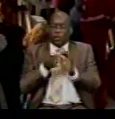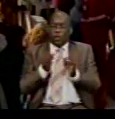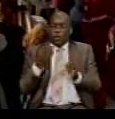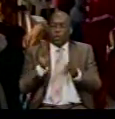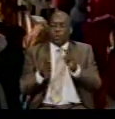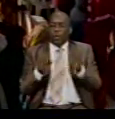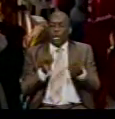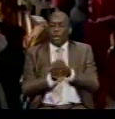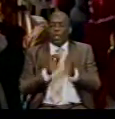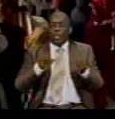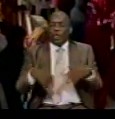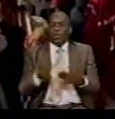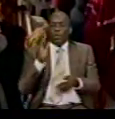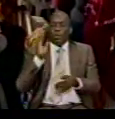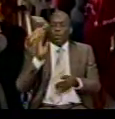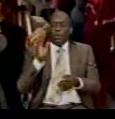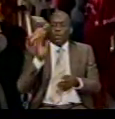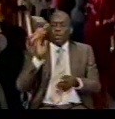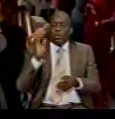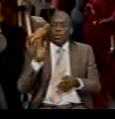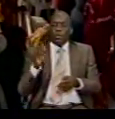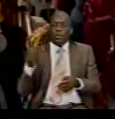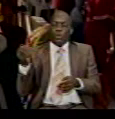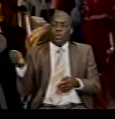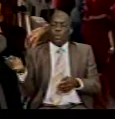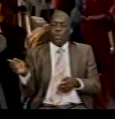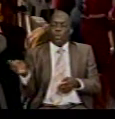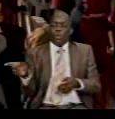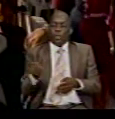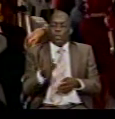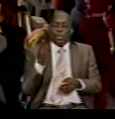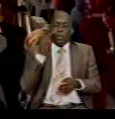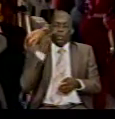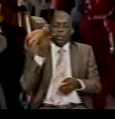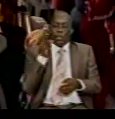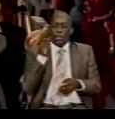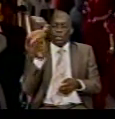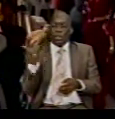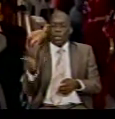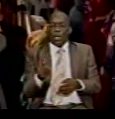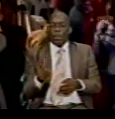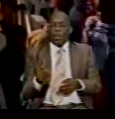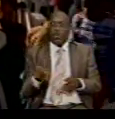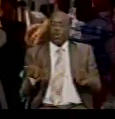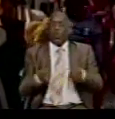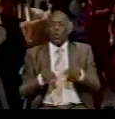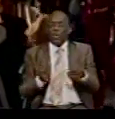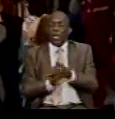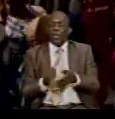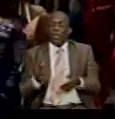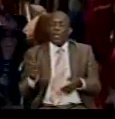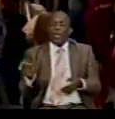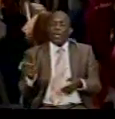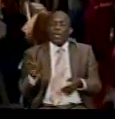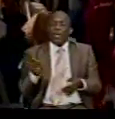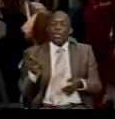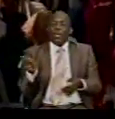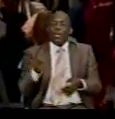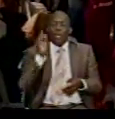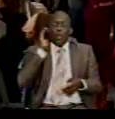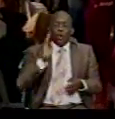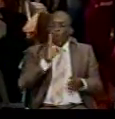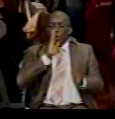là. See them, tu peux les voir, so that you will be given the opportunity to share what God has done to you with the people of God. Afin